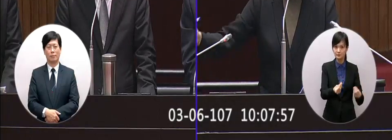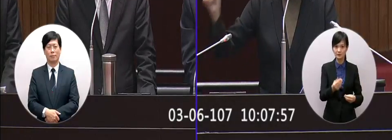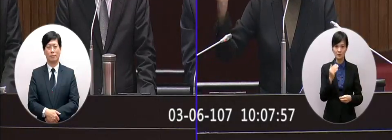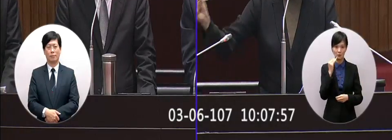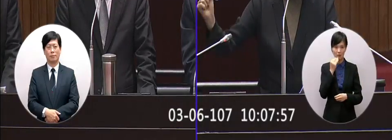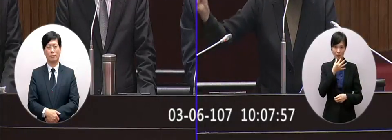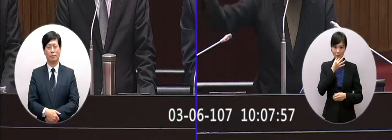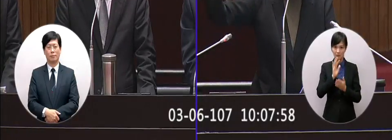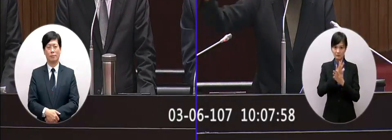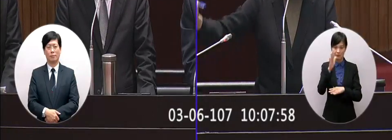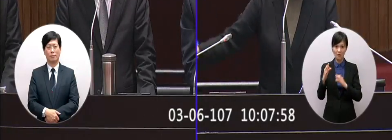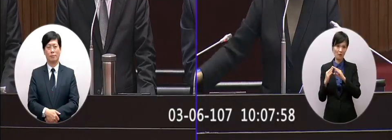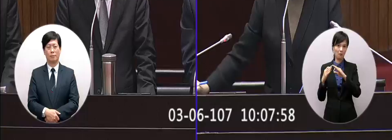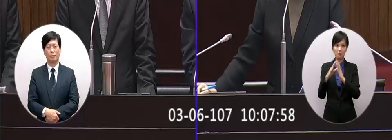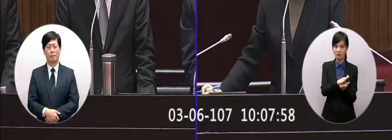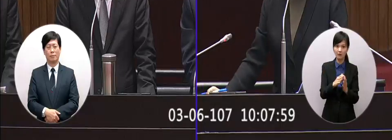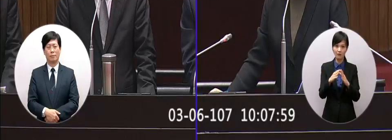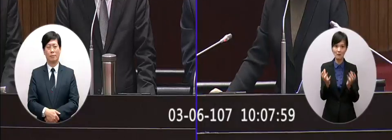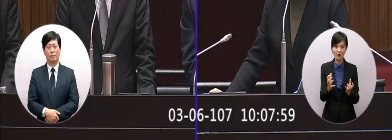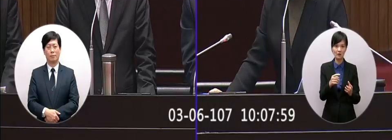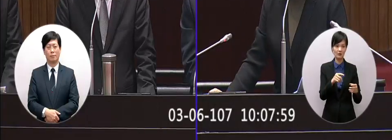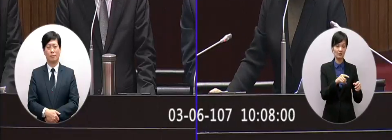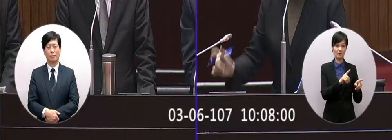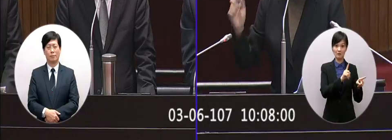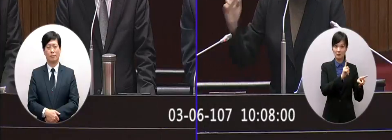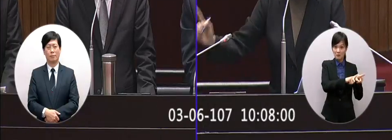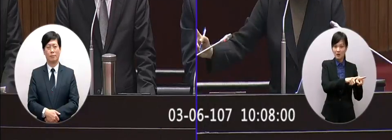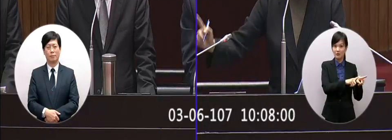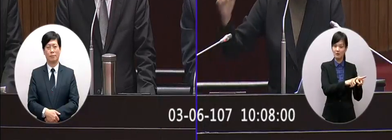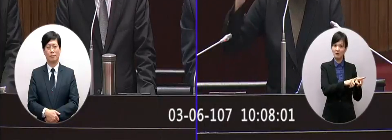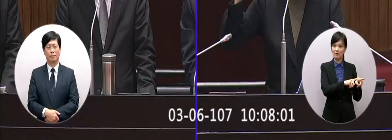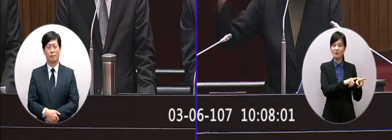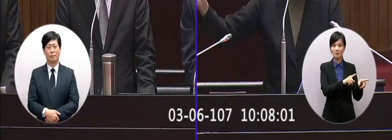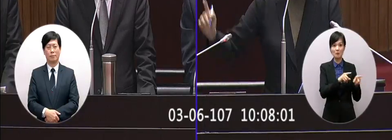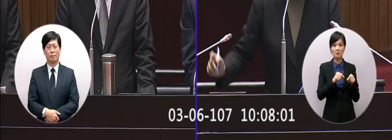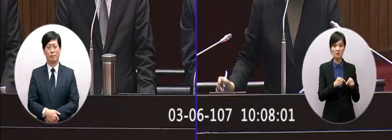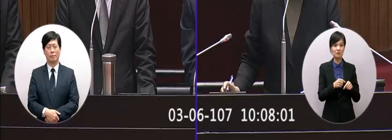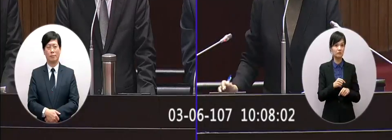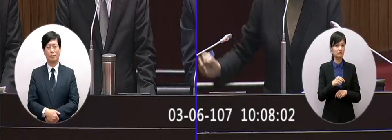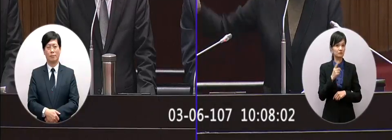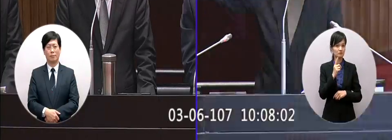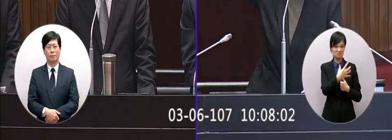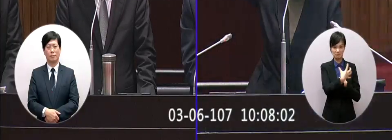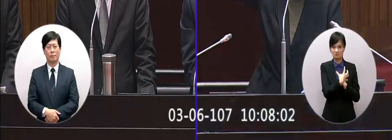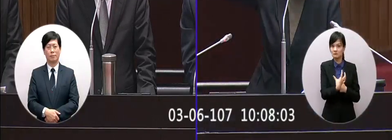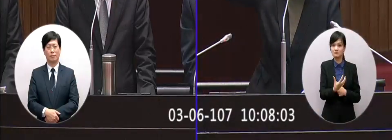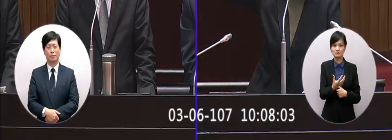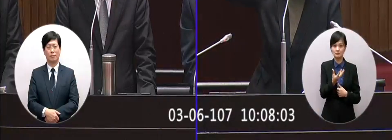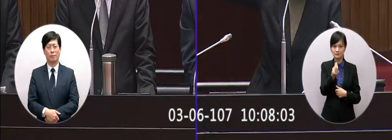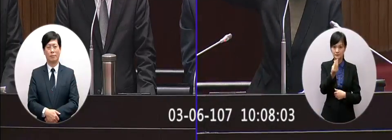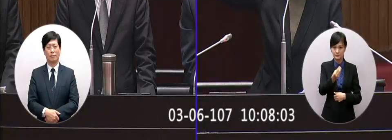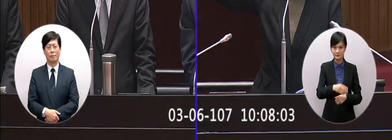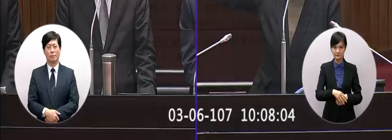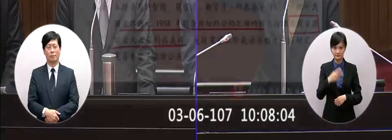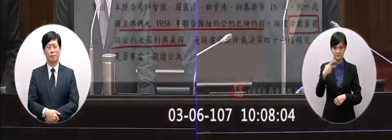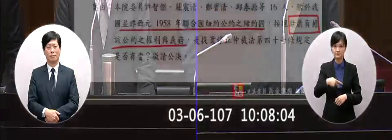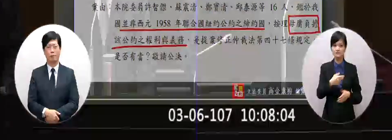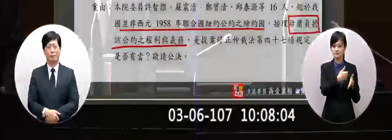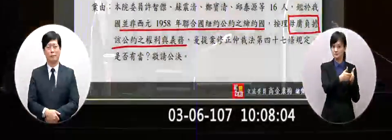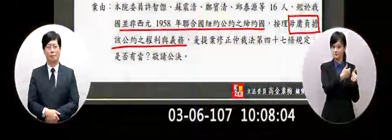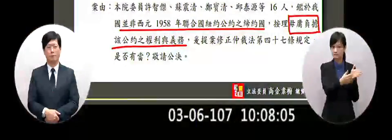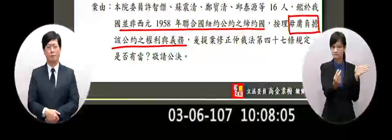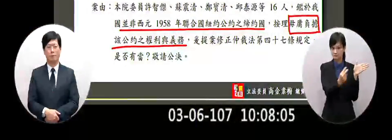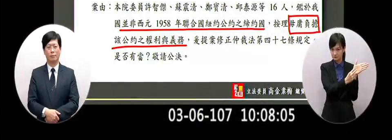是毫无强制力的。而且最近我又看到了一份提案，我们看一下这张图，这